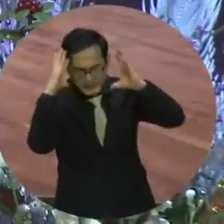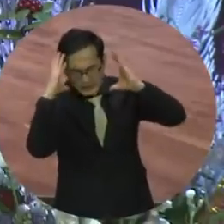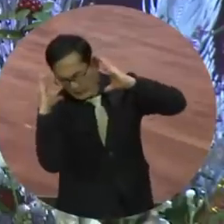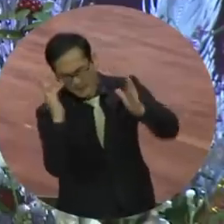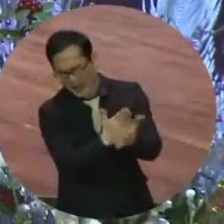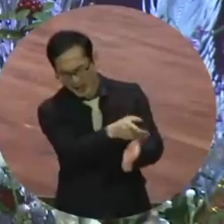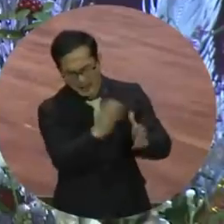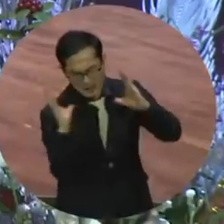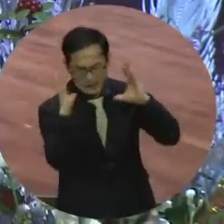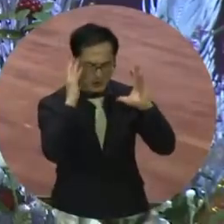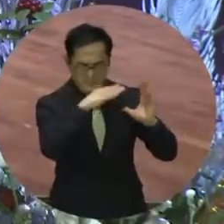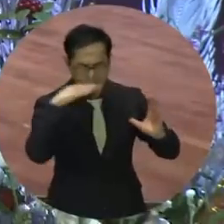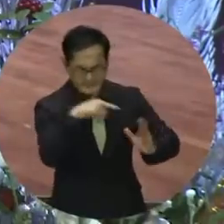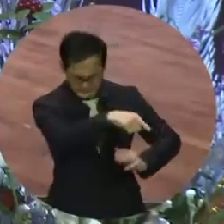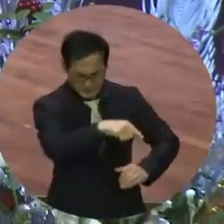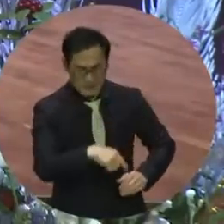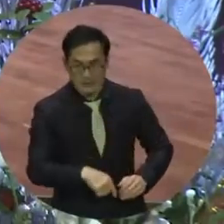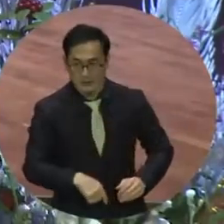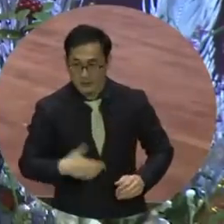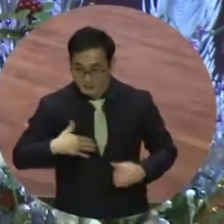근데 안 돼. 자기도 몰라.